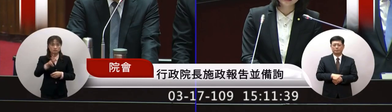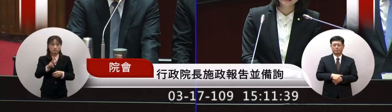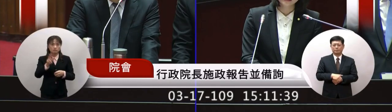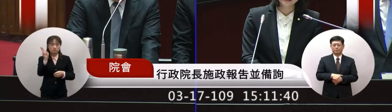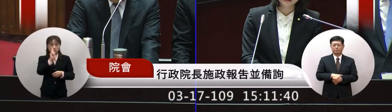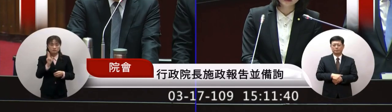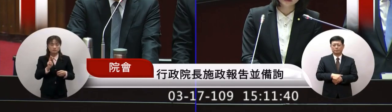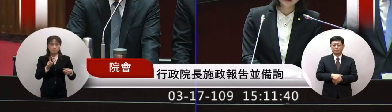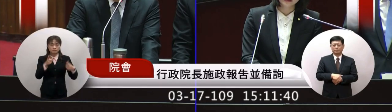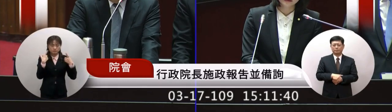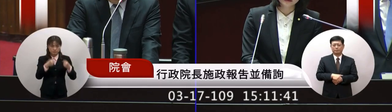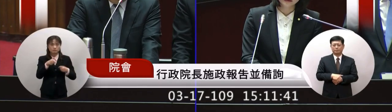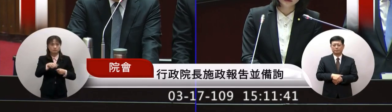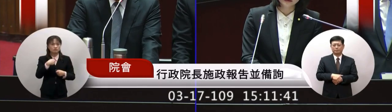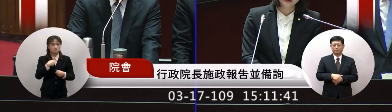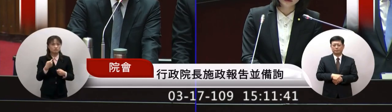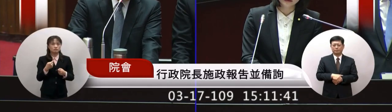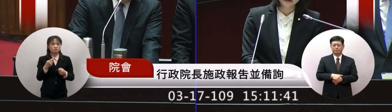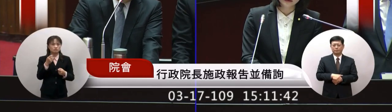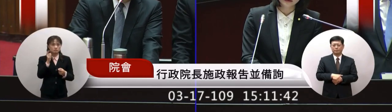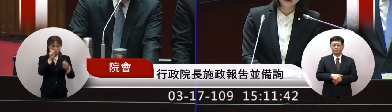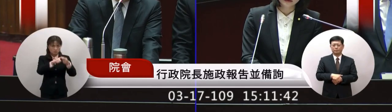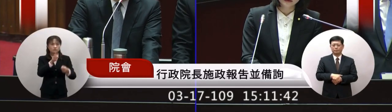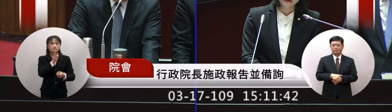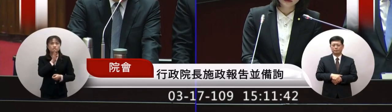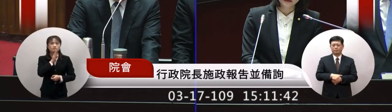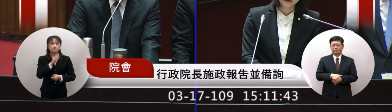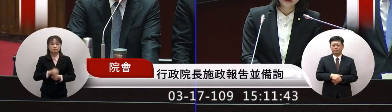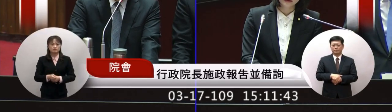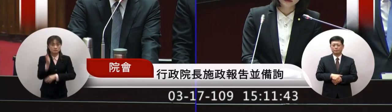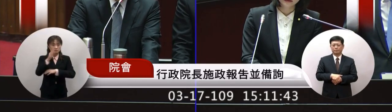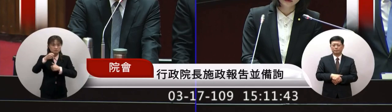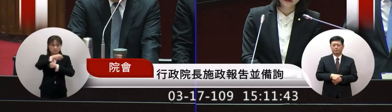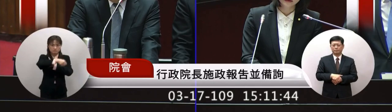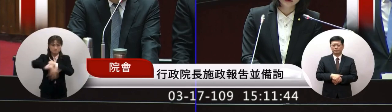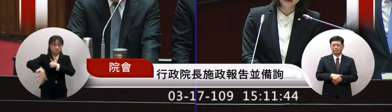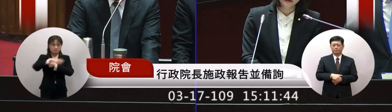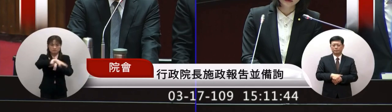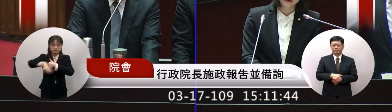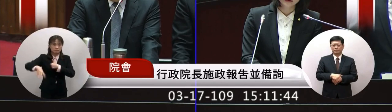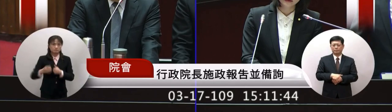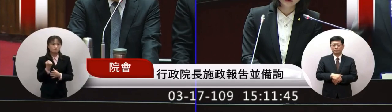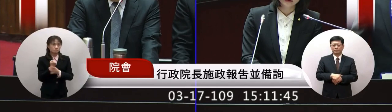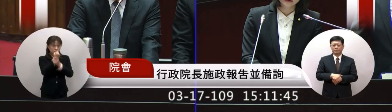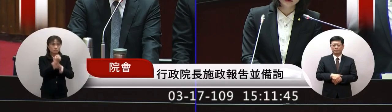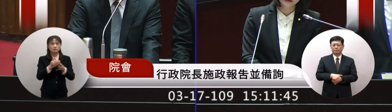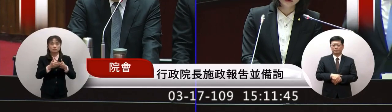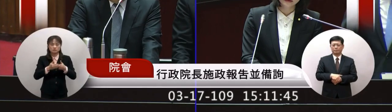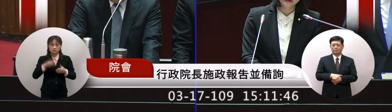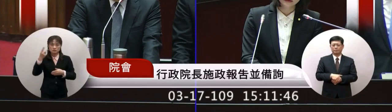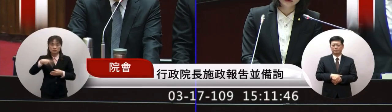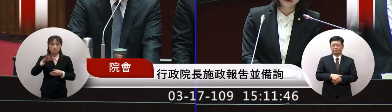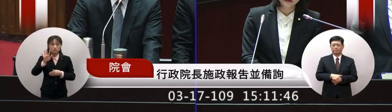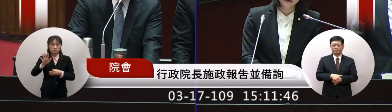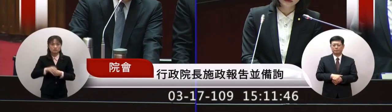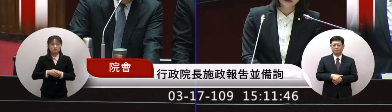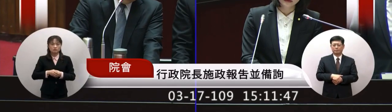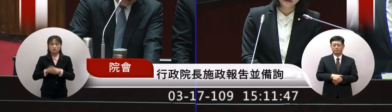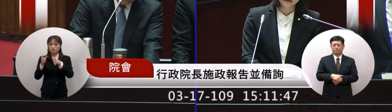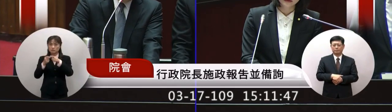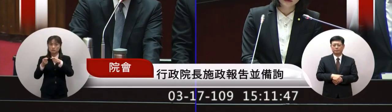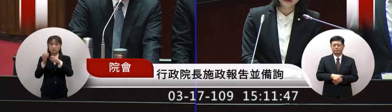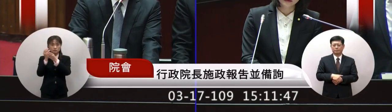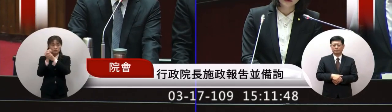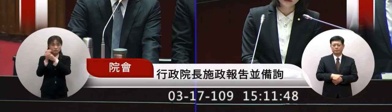策，相关不但我们的部会要全力支持，包括相关我们公股银